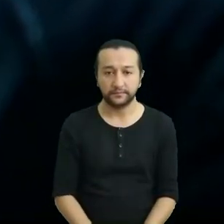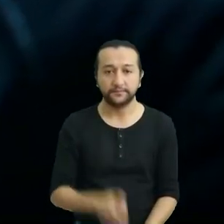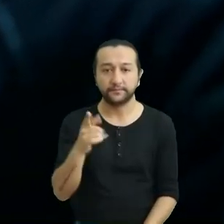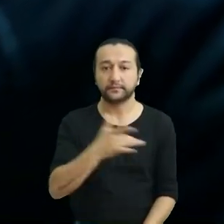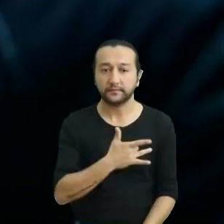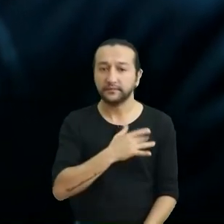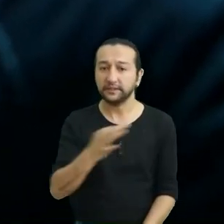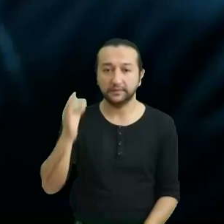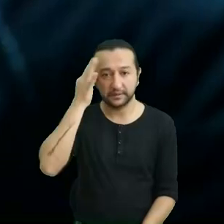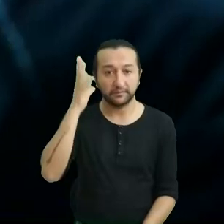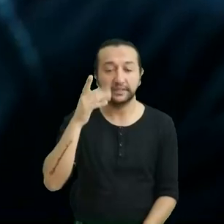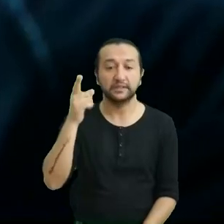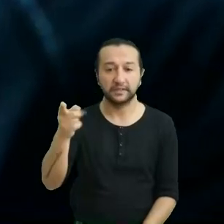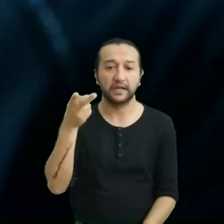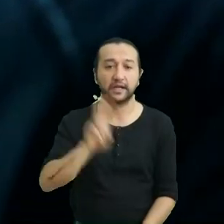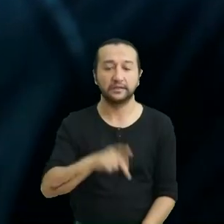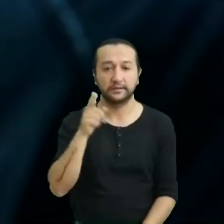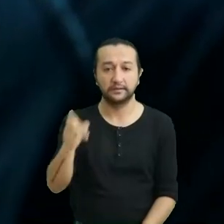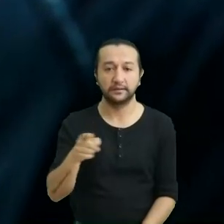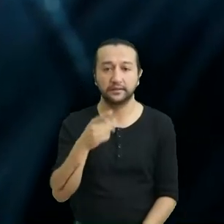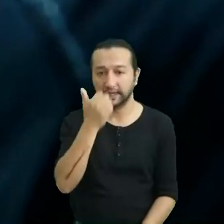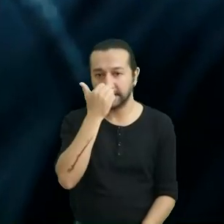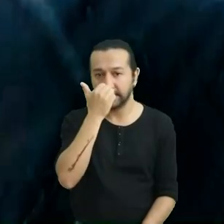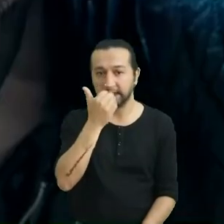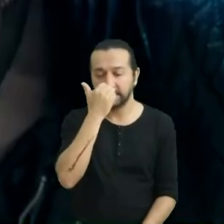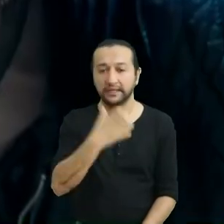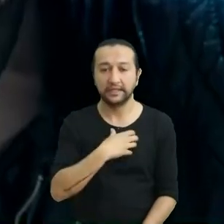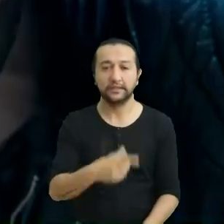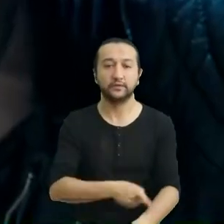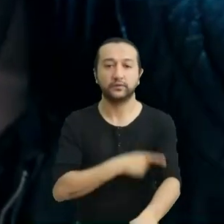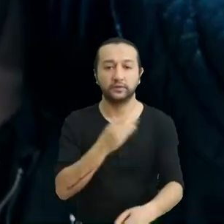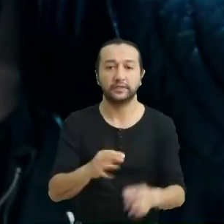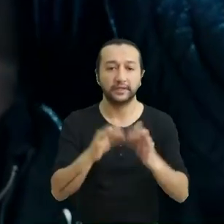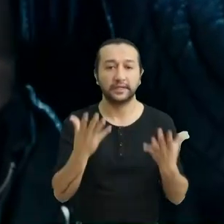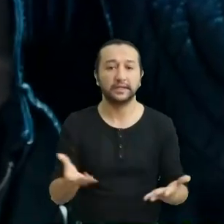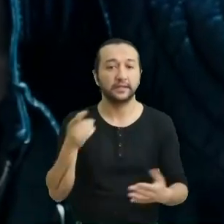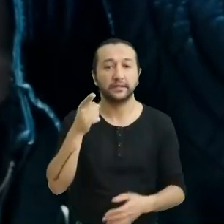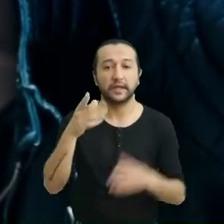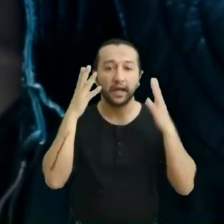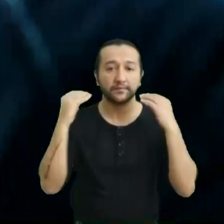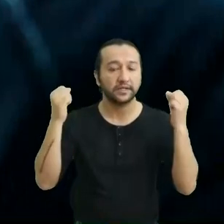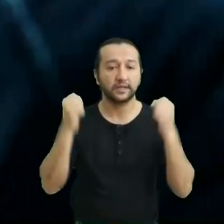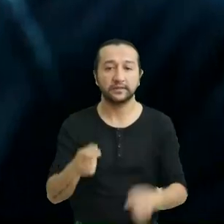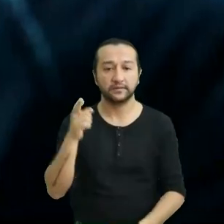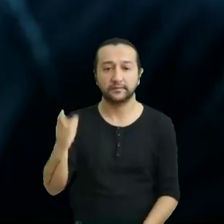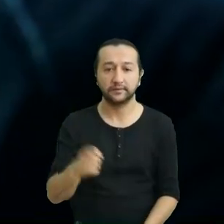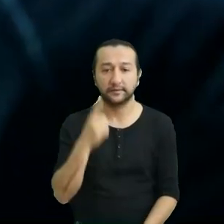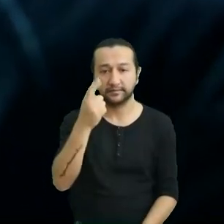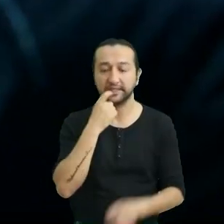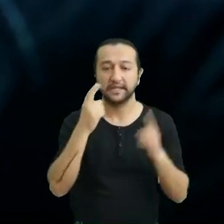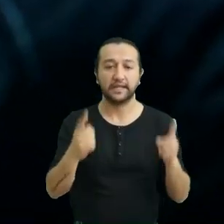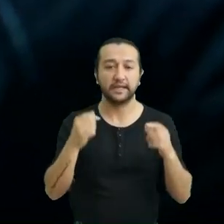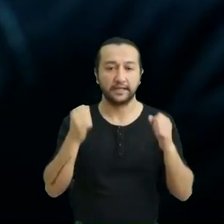Acımaz o, manyak, katil, kanla besleniyor. Ne kadar kaldın Amsterdam'da?